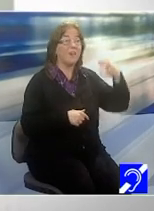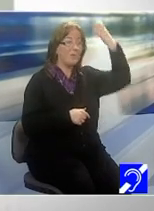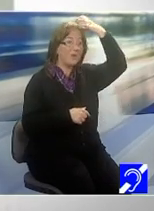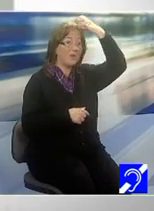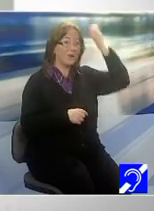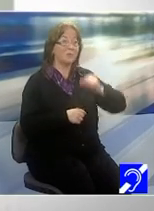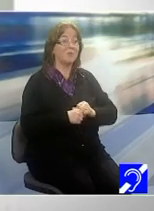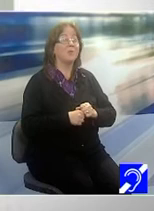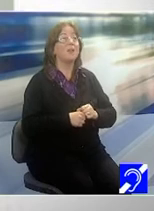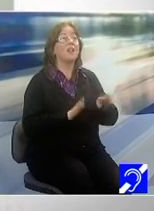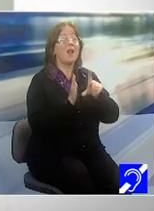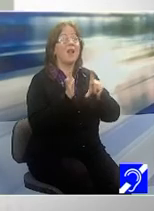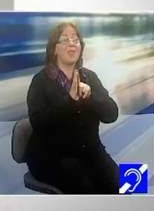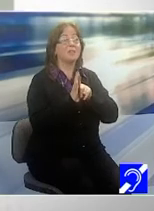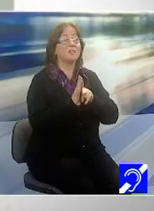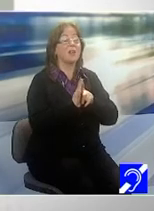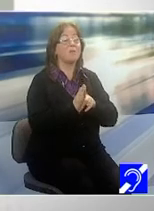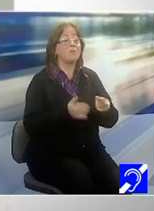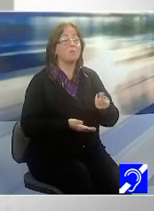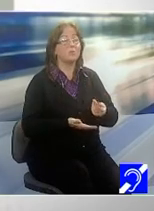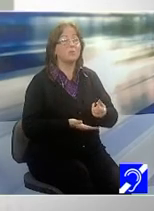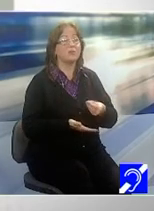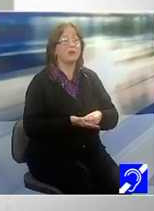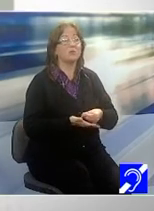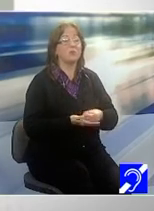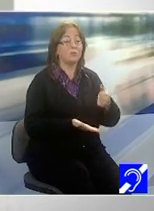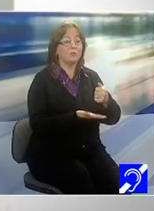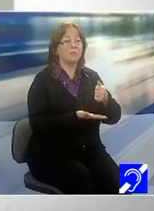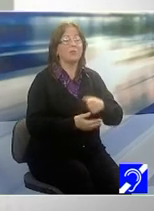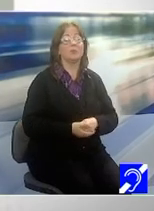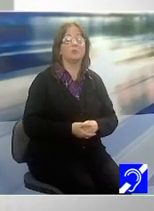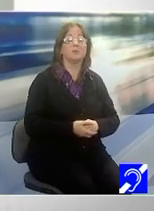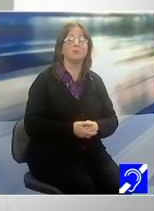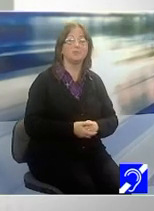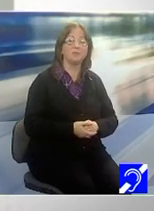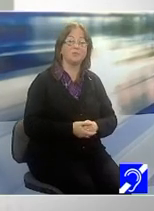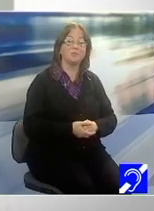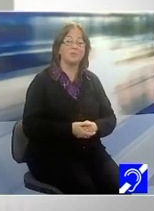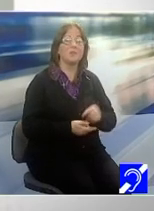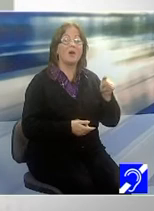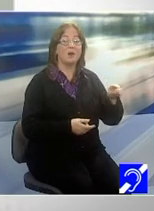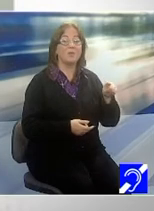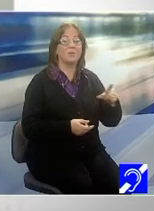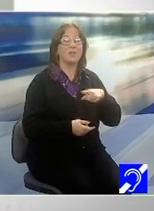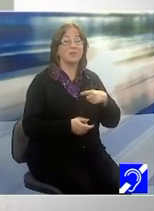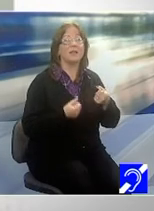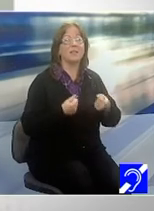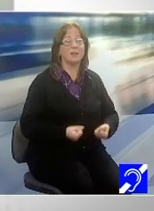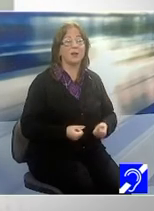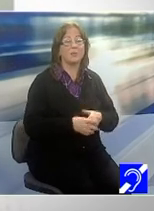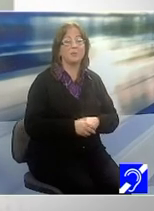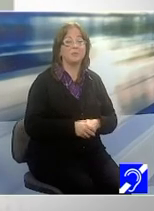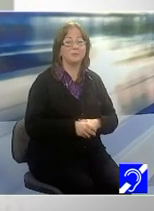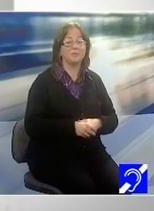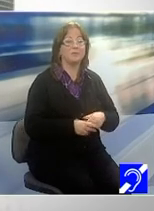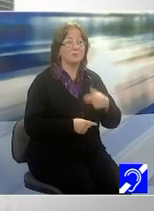vedem cum o să reușească. Poate o să ne surprindă cu ceva plăcut și înainte, dar acolo este greul. E important, trebuie să fim cu